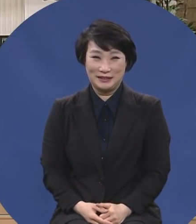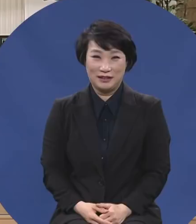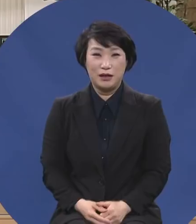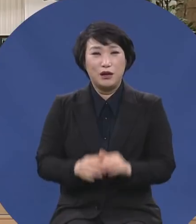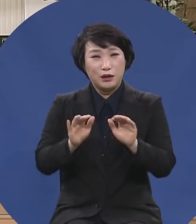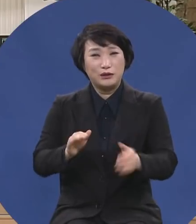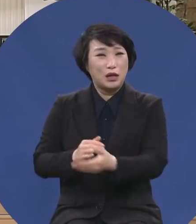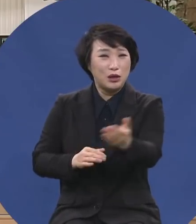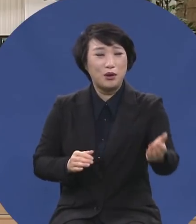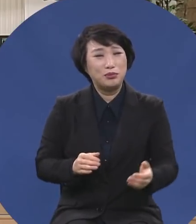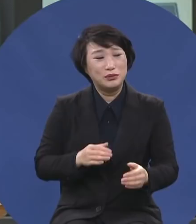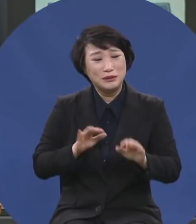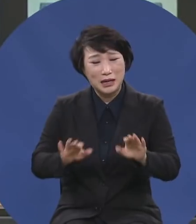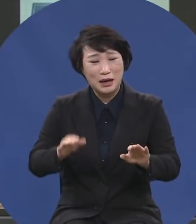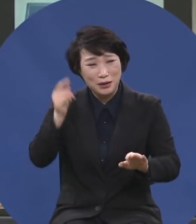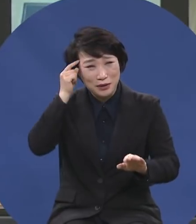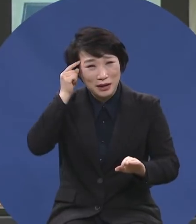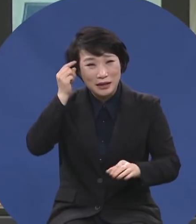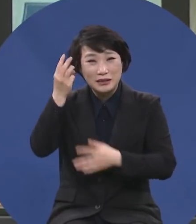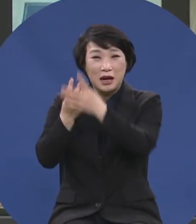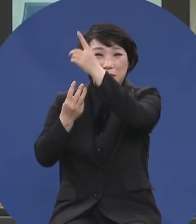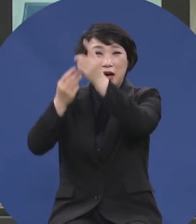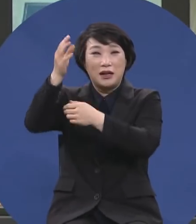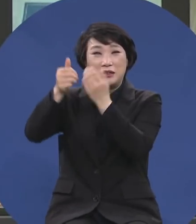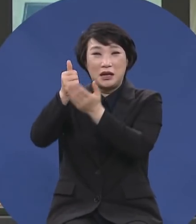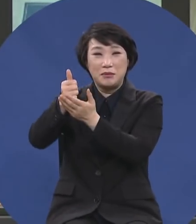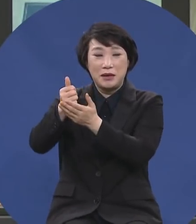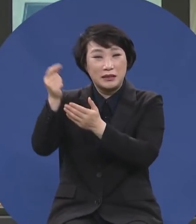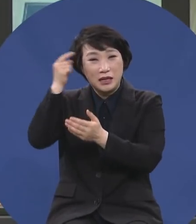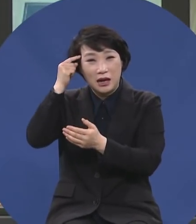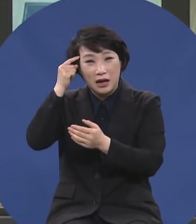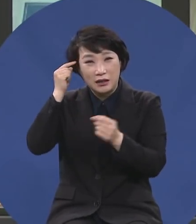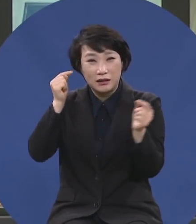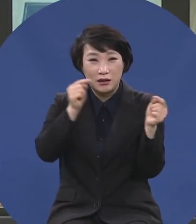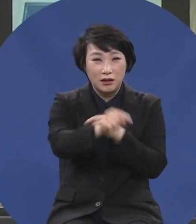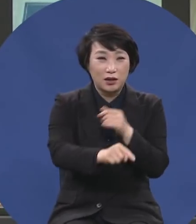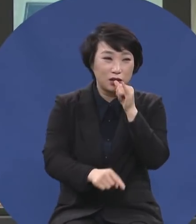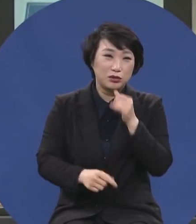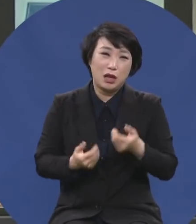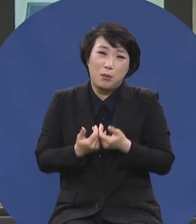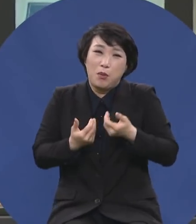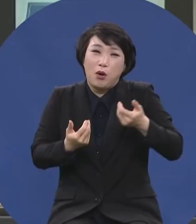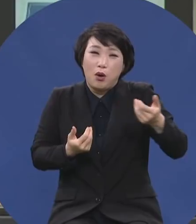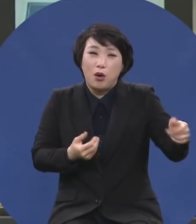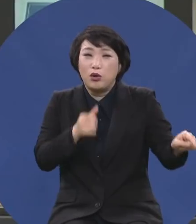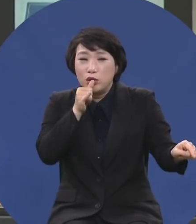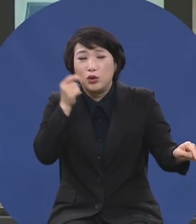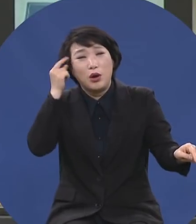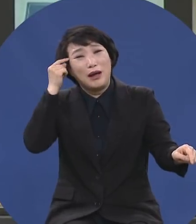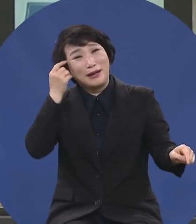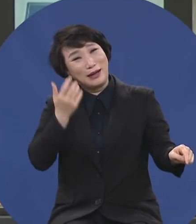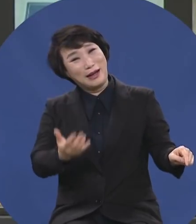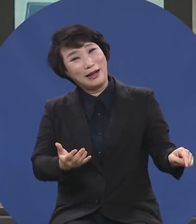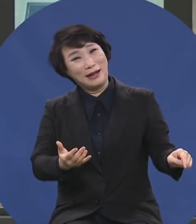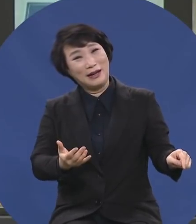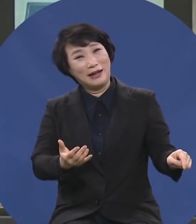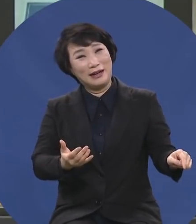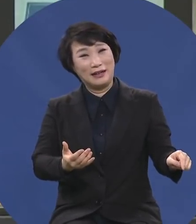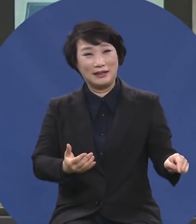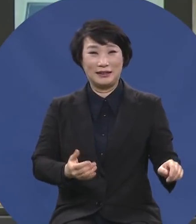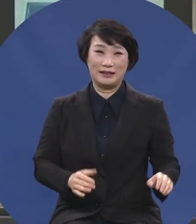그런데 우리는 왜 삼위 하나님의 구상에서 그토록 멀어지려는 까닭이 뭐냐 그 말이에요.